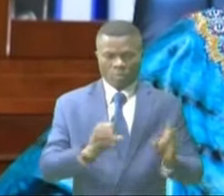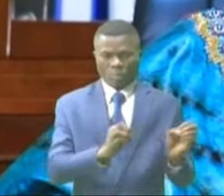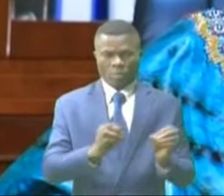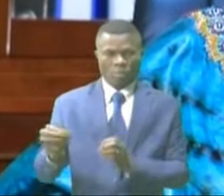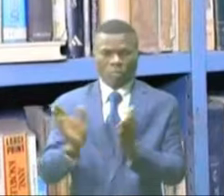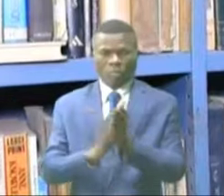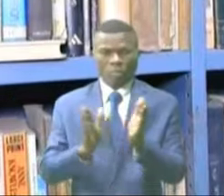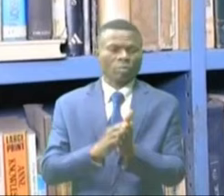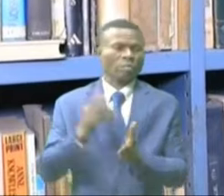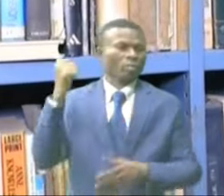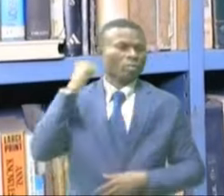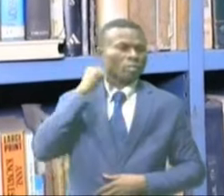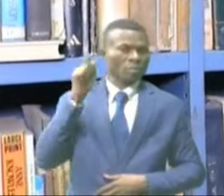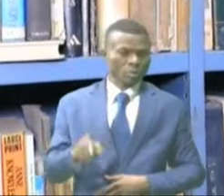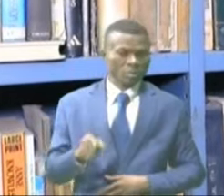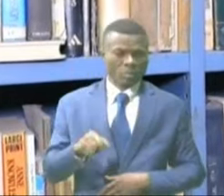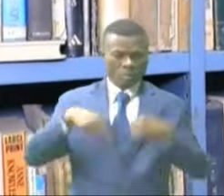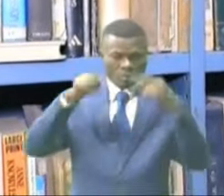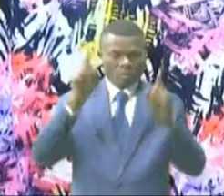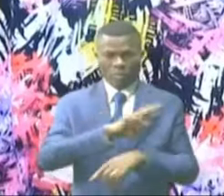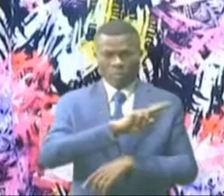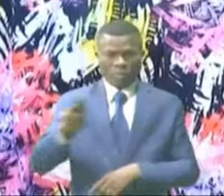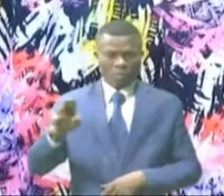l'école doctorale. Donc l'année